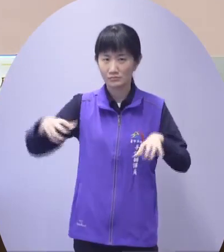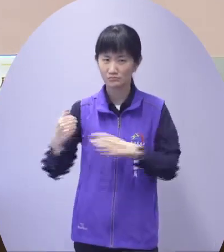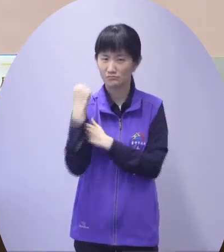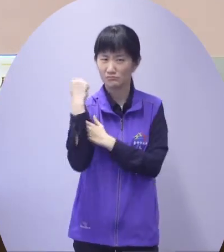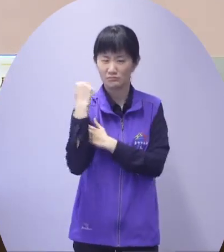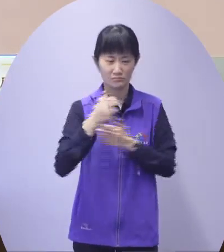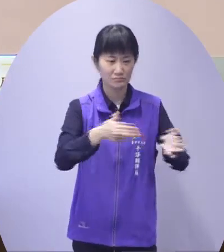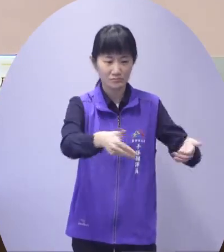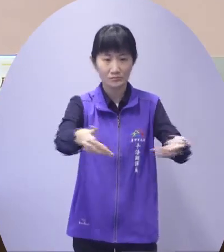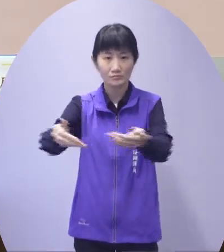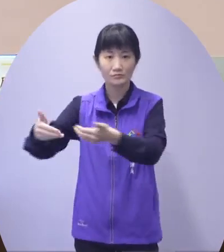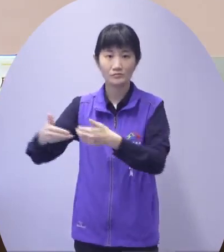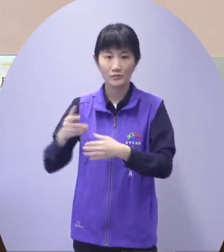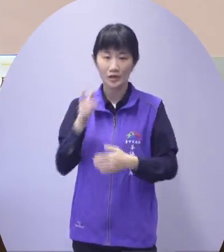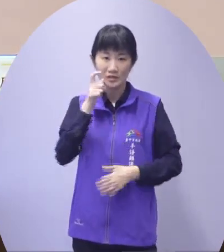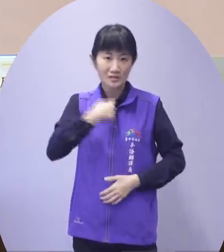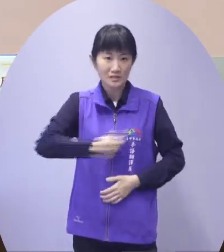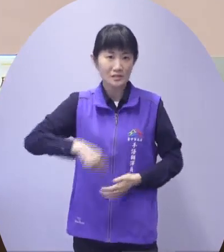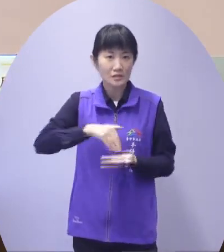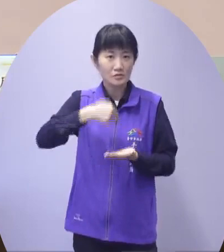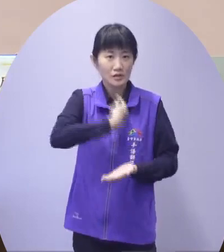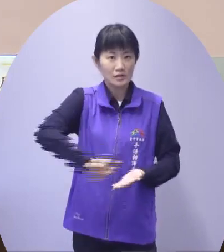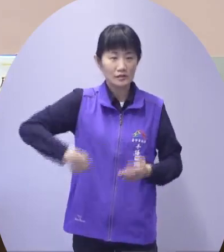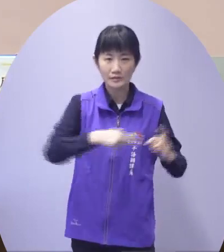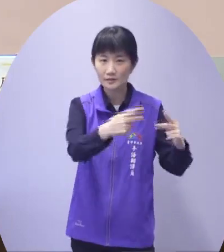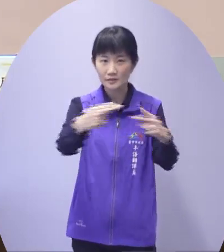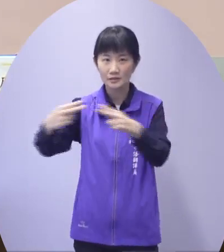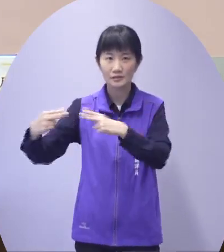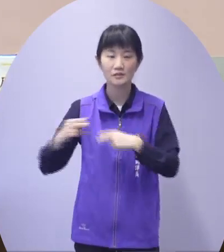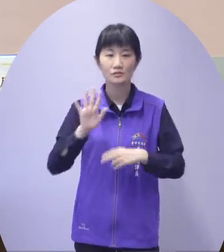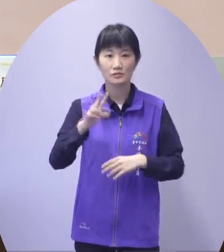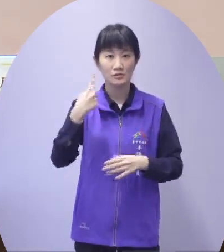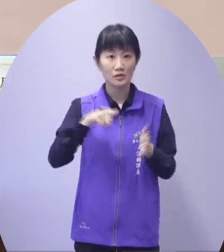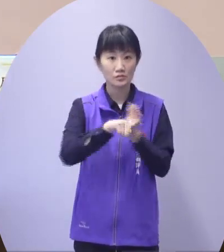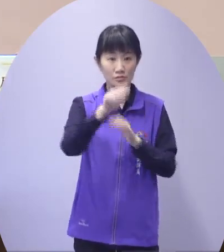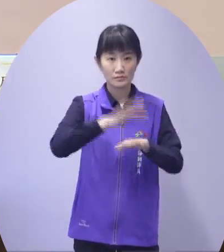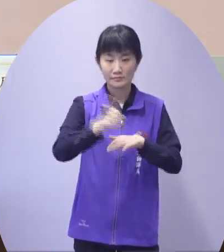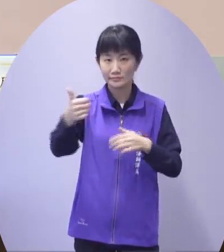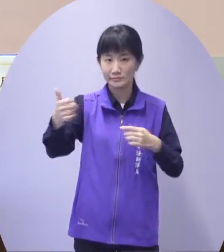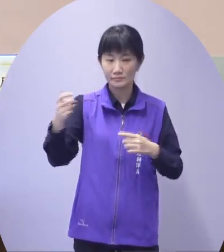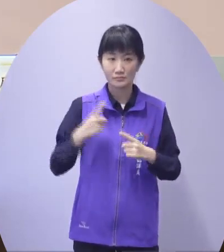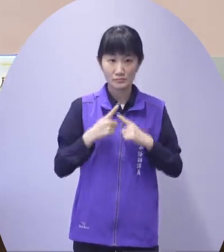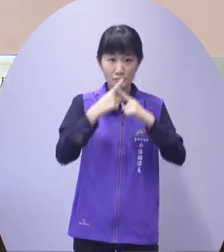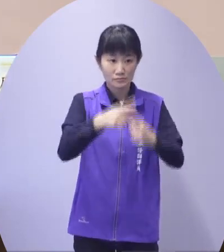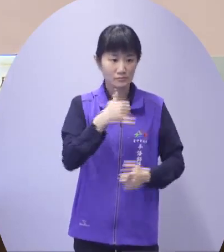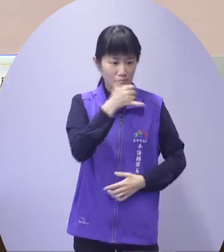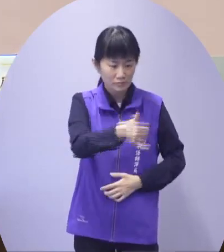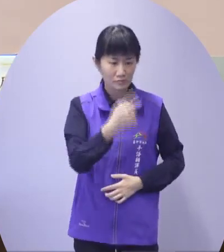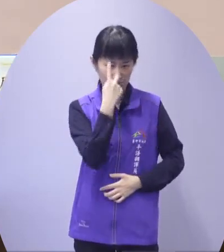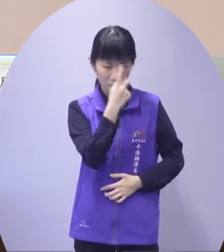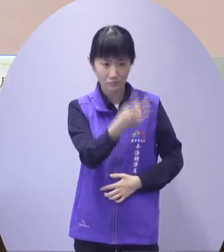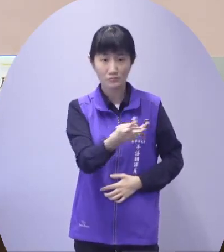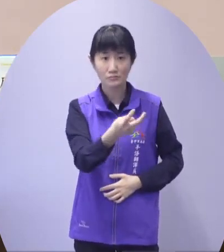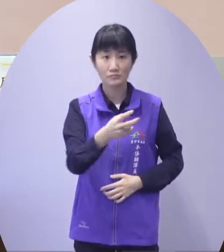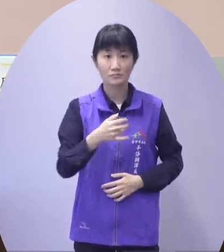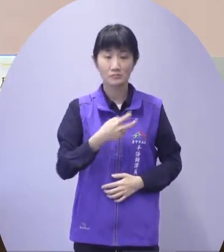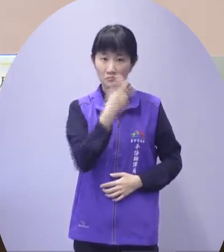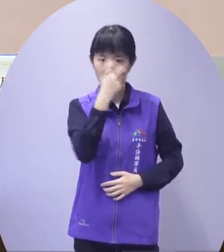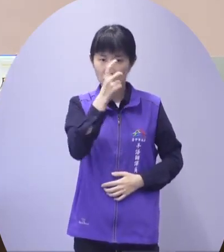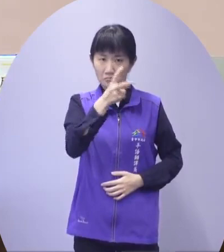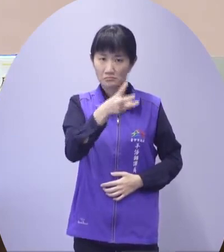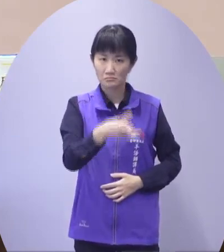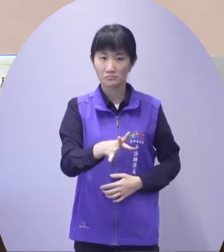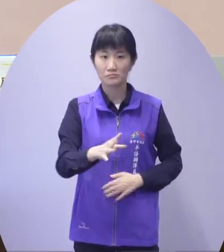检讨各项软硬体准备作业，并且经过专家学者实地初勘履勘检视，确